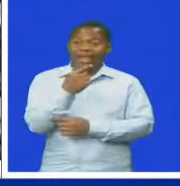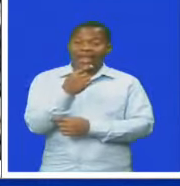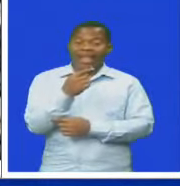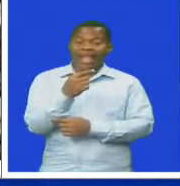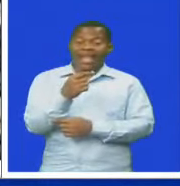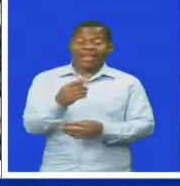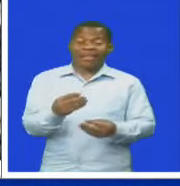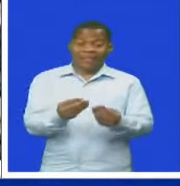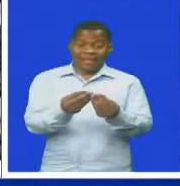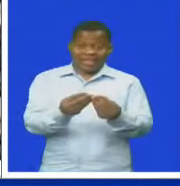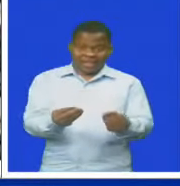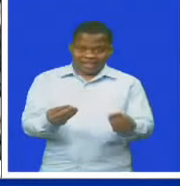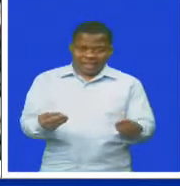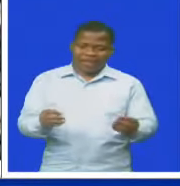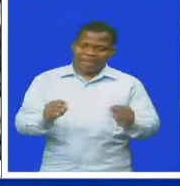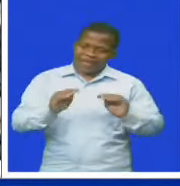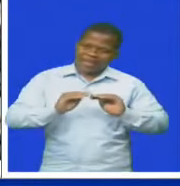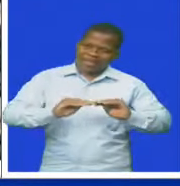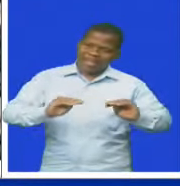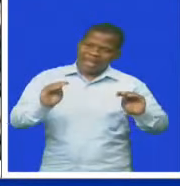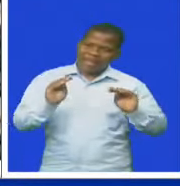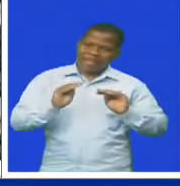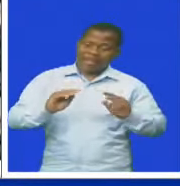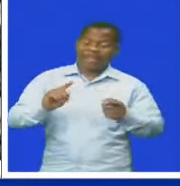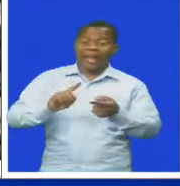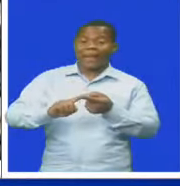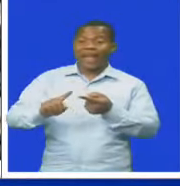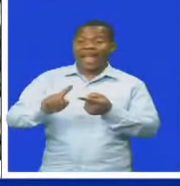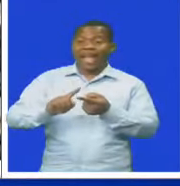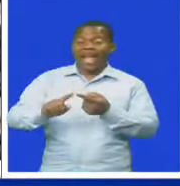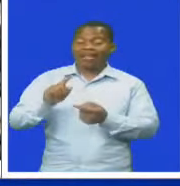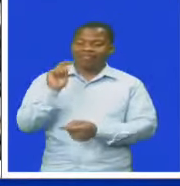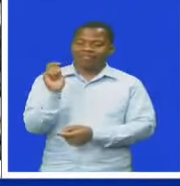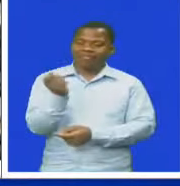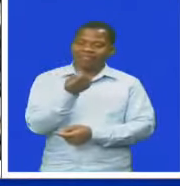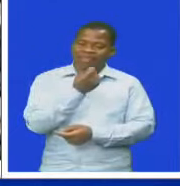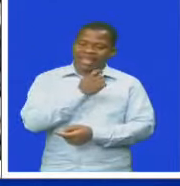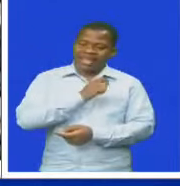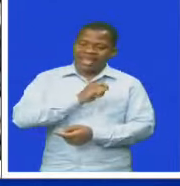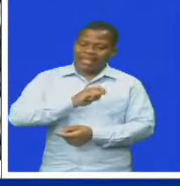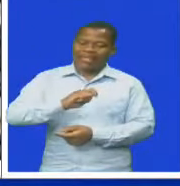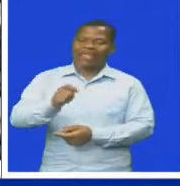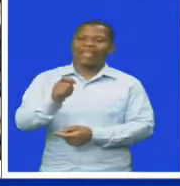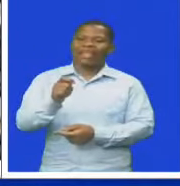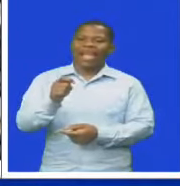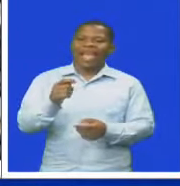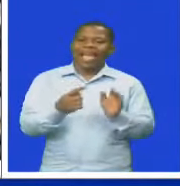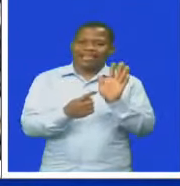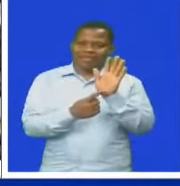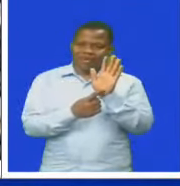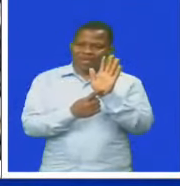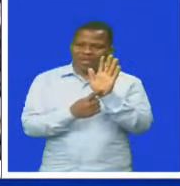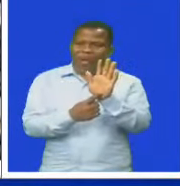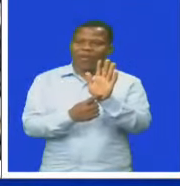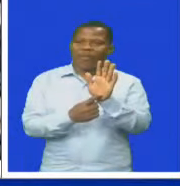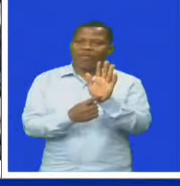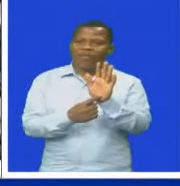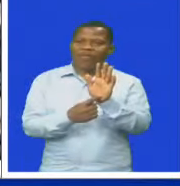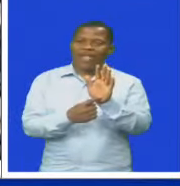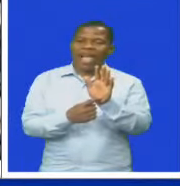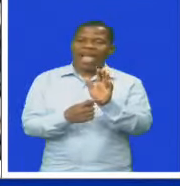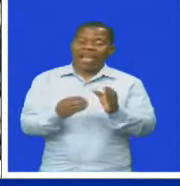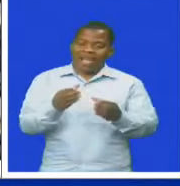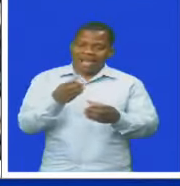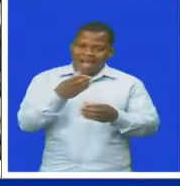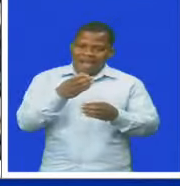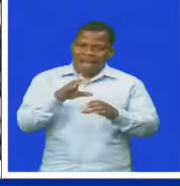bakuleli bakhombisa ukuthi likusasa lelive kulomdlalo litaba lihle sibili. Gama uvete loku nakudlalwa